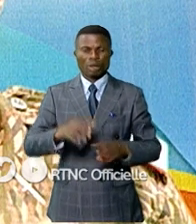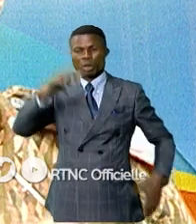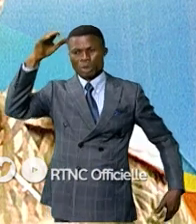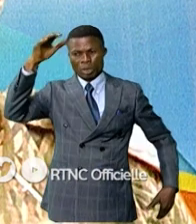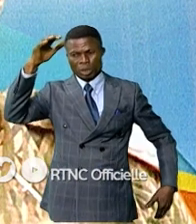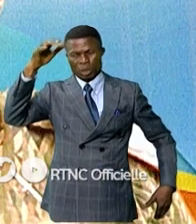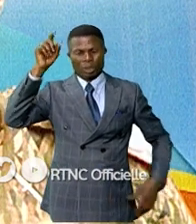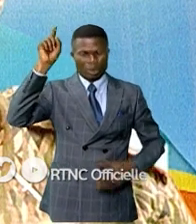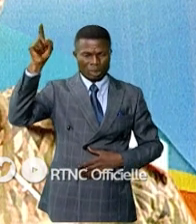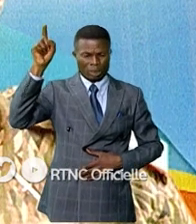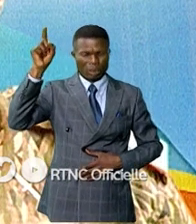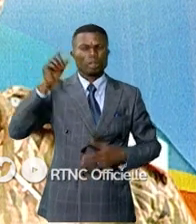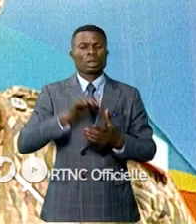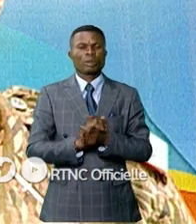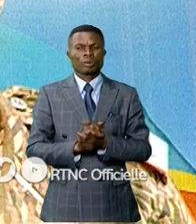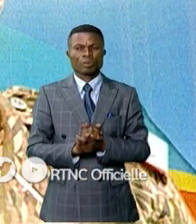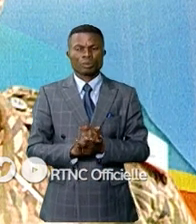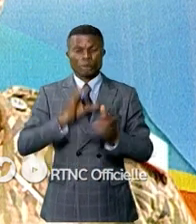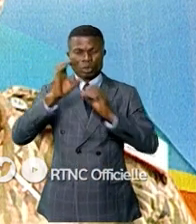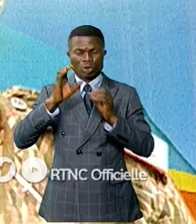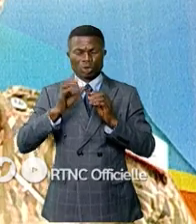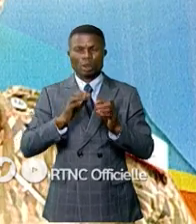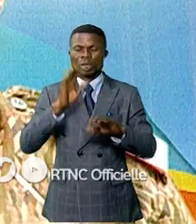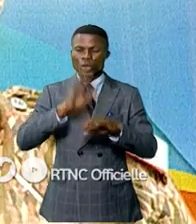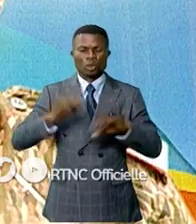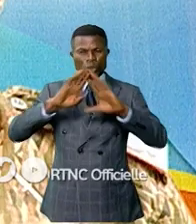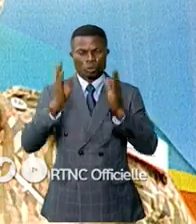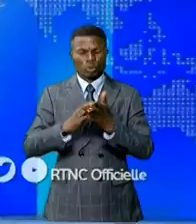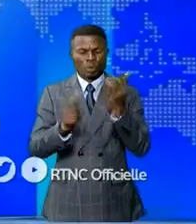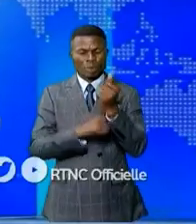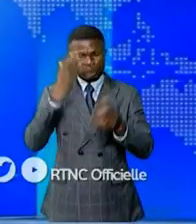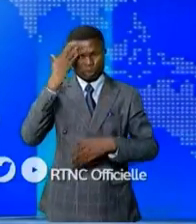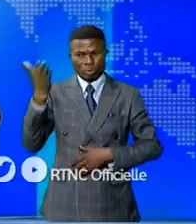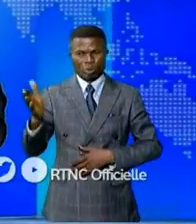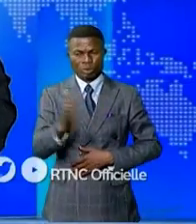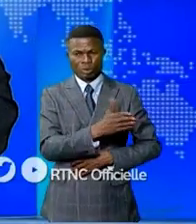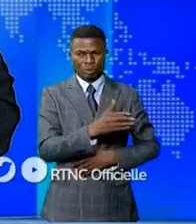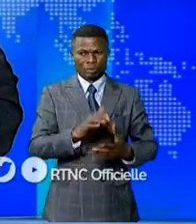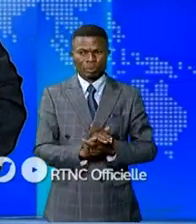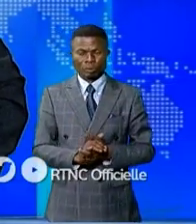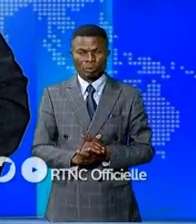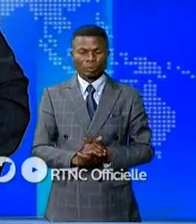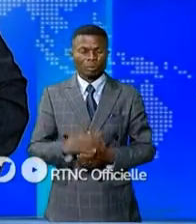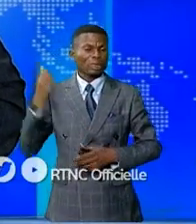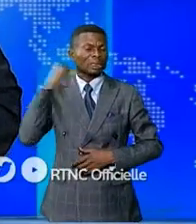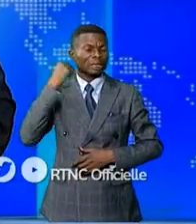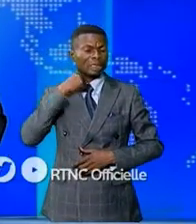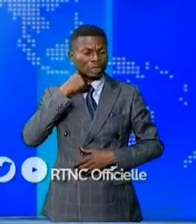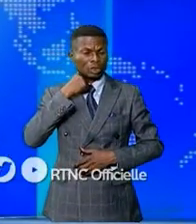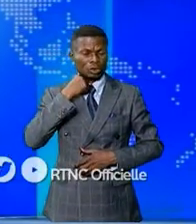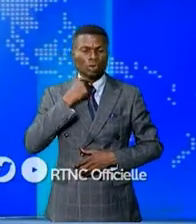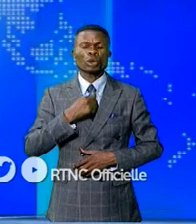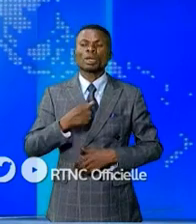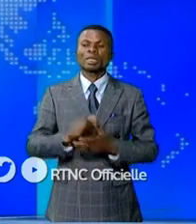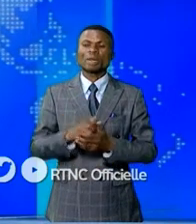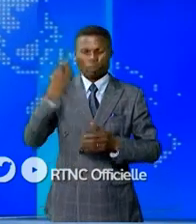entre ciel et terre. Ce communiqué tient lieu de faire part. Des vétérinaires épidémiologistes, on en compte